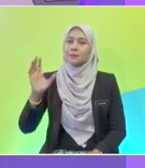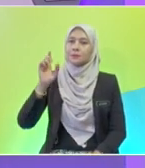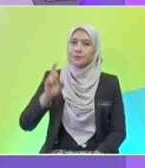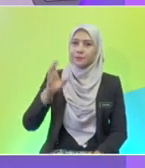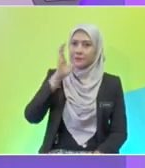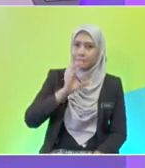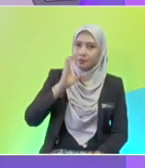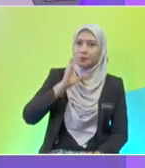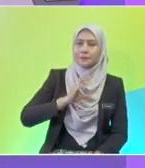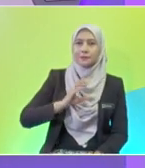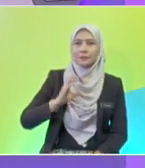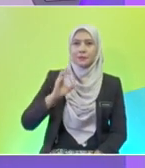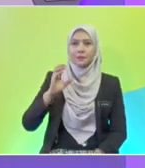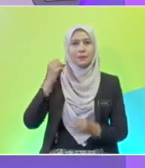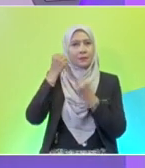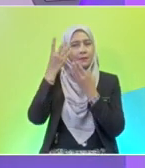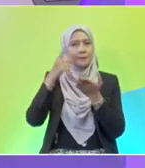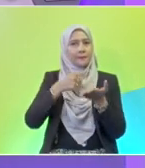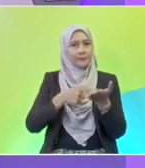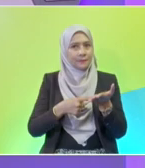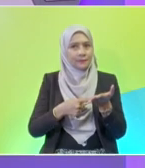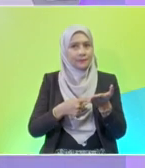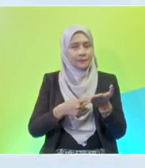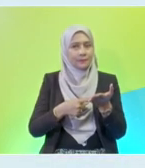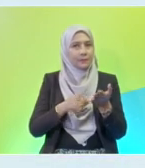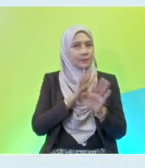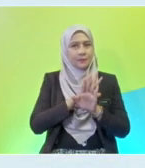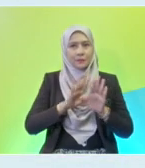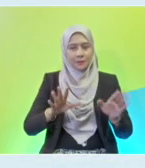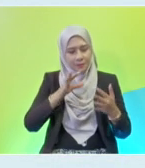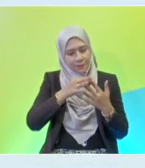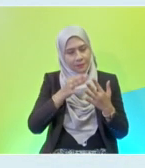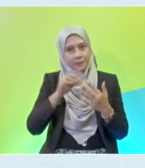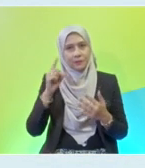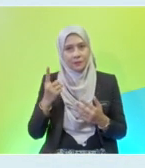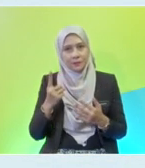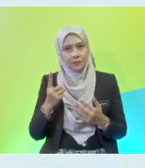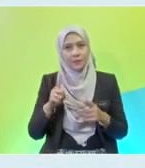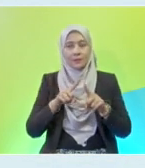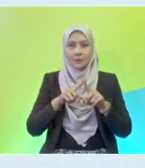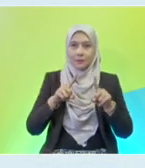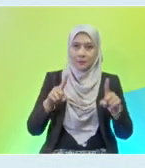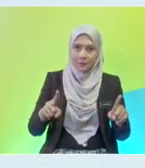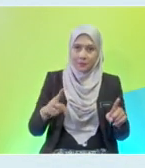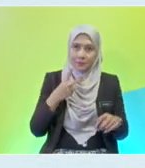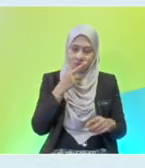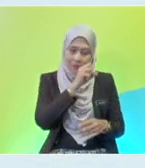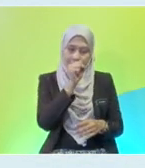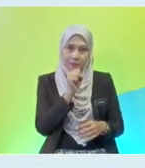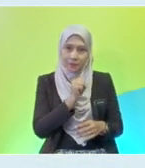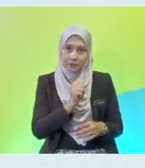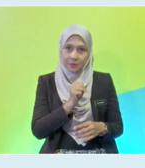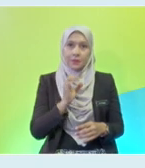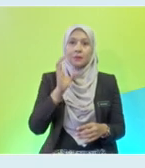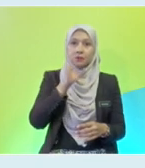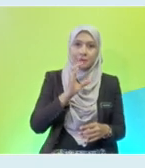kita jangan pilih aja jawaban Oh ini jawaban e makan Nah jadi kita cari kenapa Itu jawaban ini salah ya